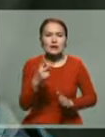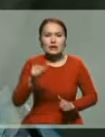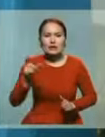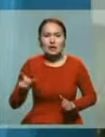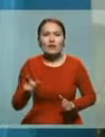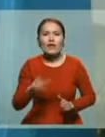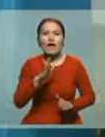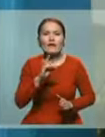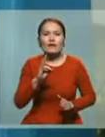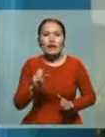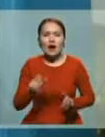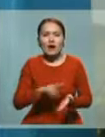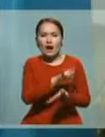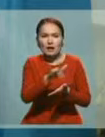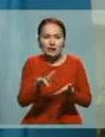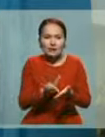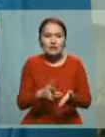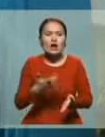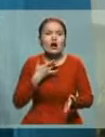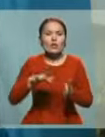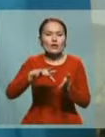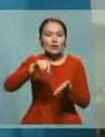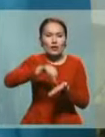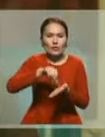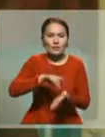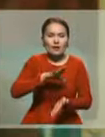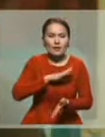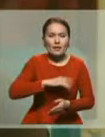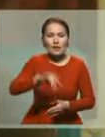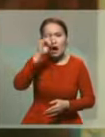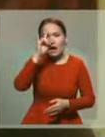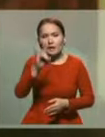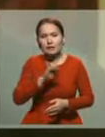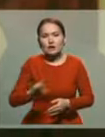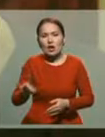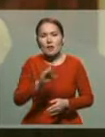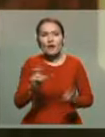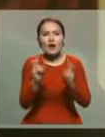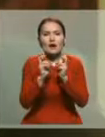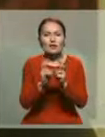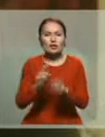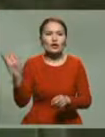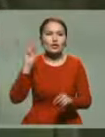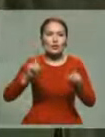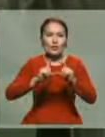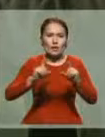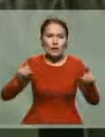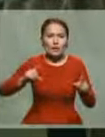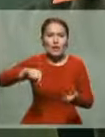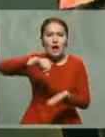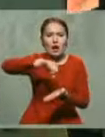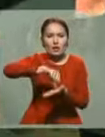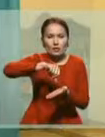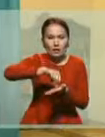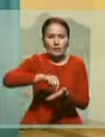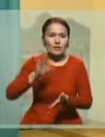Вена қаласында жасайды. Ал қалған 8 адам Қазақстанның құрметті консулдығы орналасқан Австрияның Штирия федералды жерінде Грац қаласына дауыс